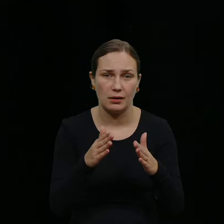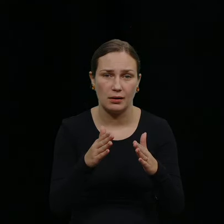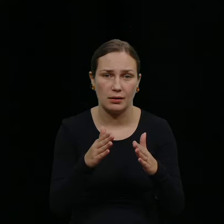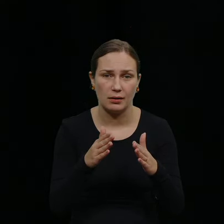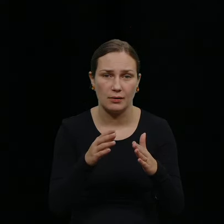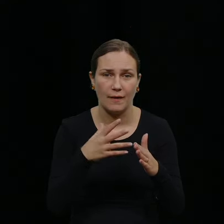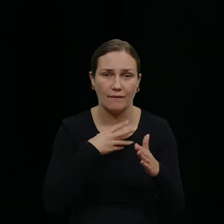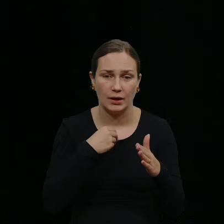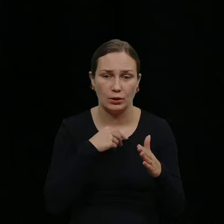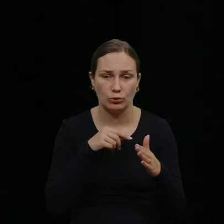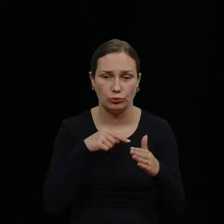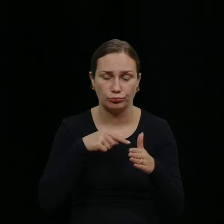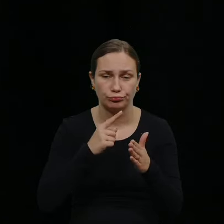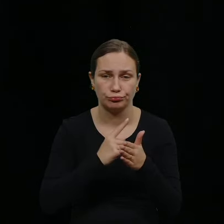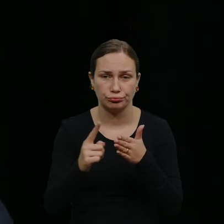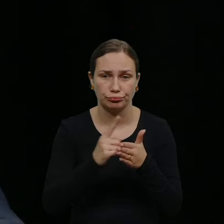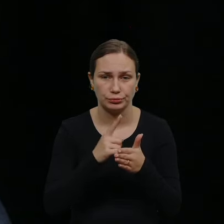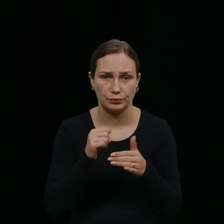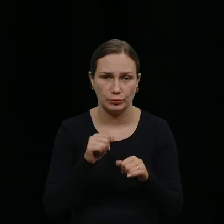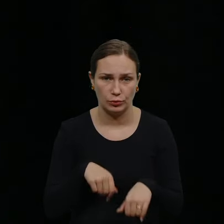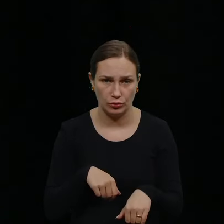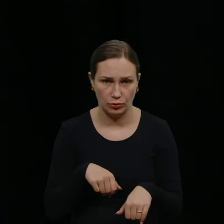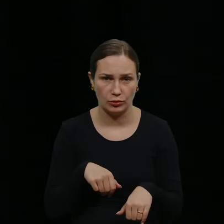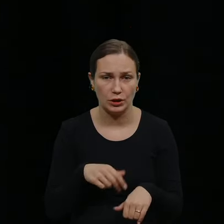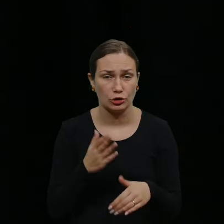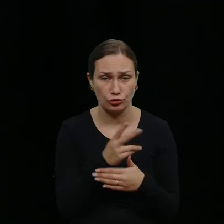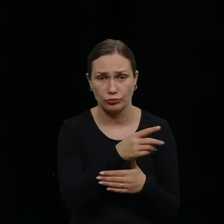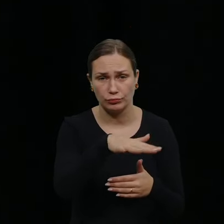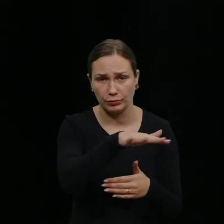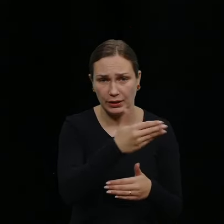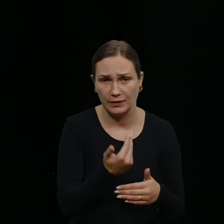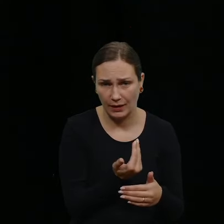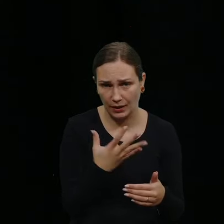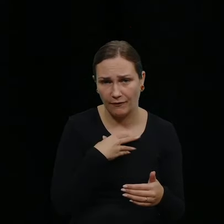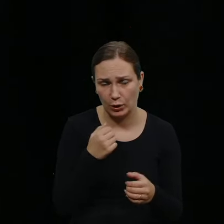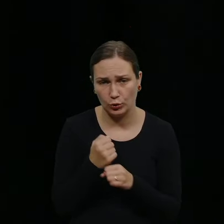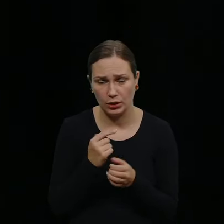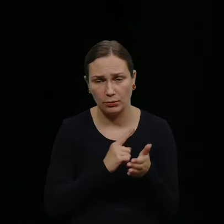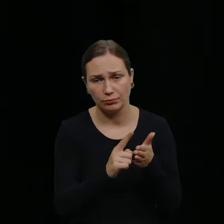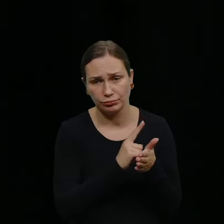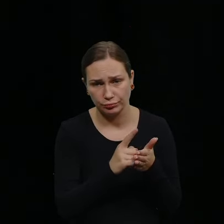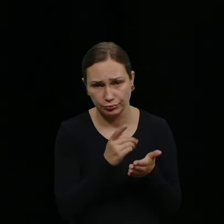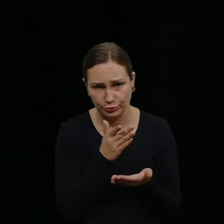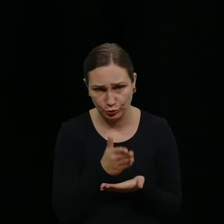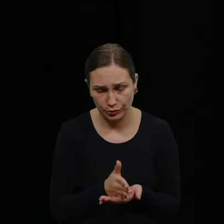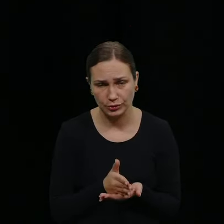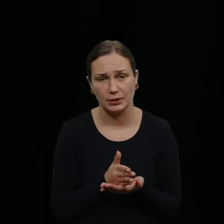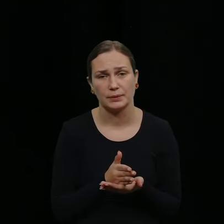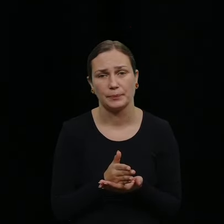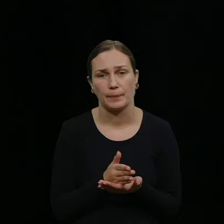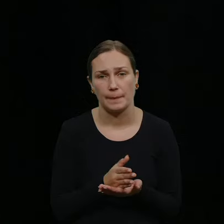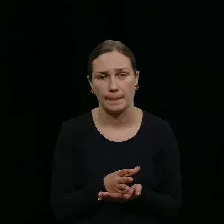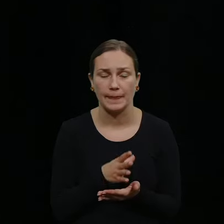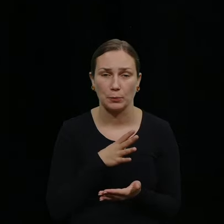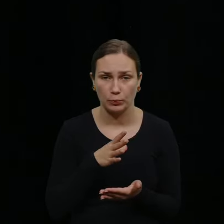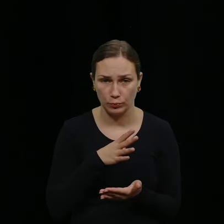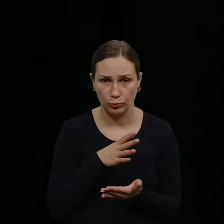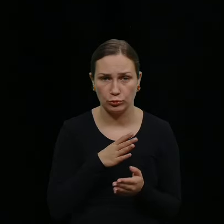kelionę iki Vilniaus, nes daug kas iš to krašto ir dirba Vilniuje ir važinė arba atvirkščiai. Tai buvo